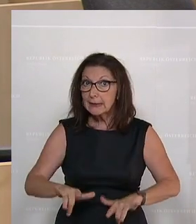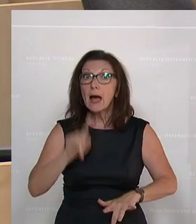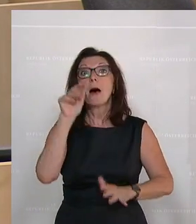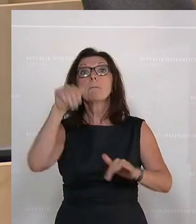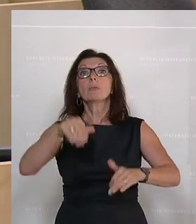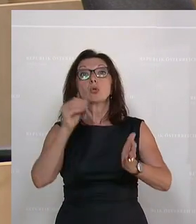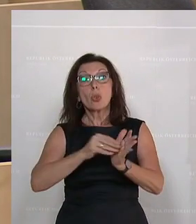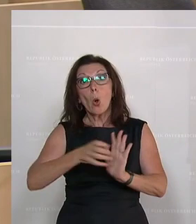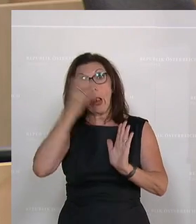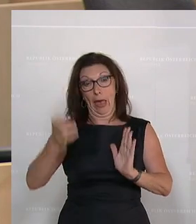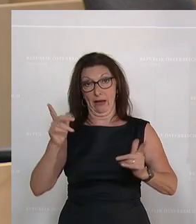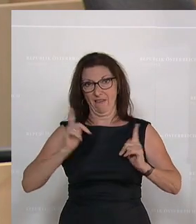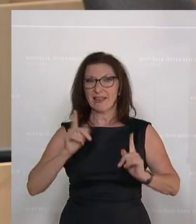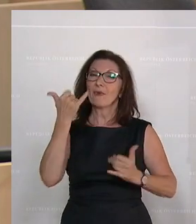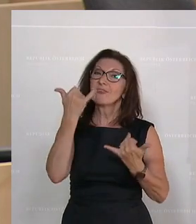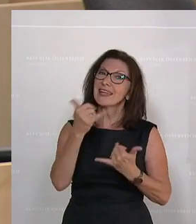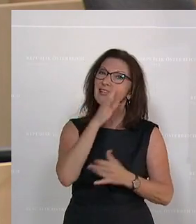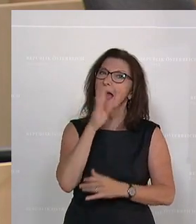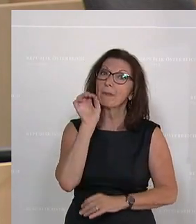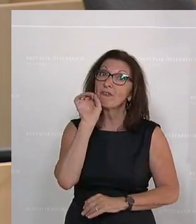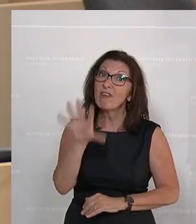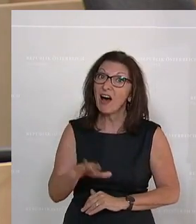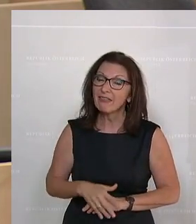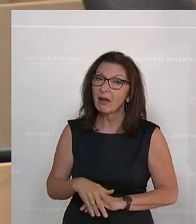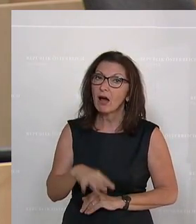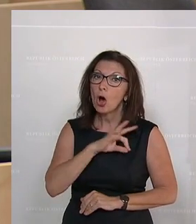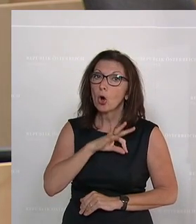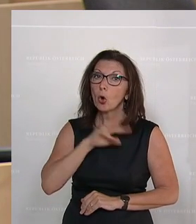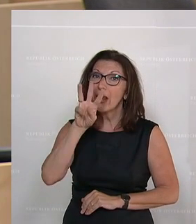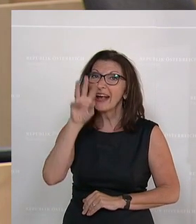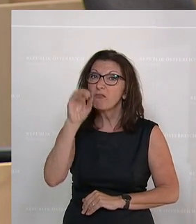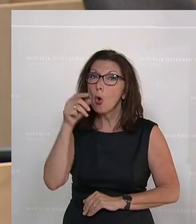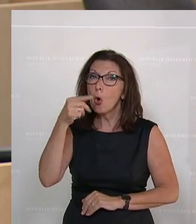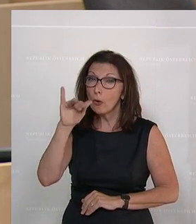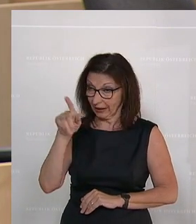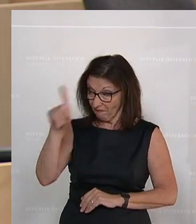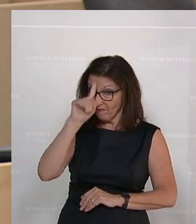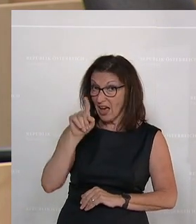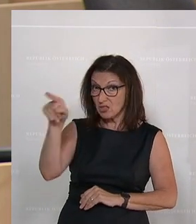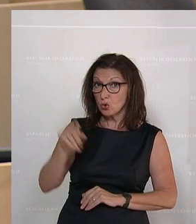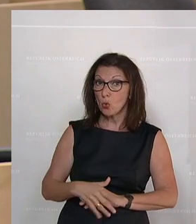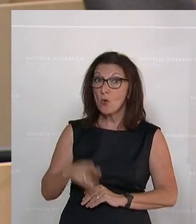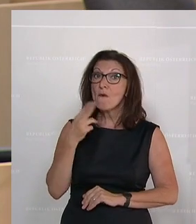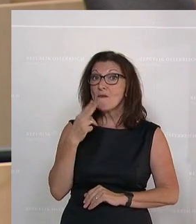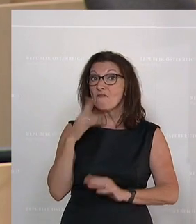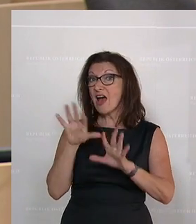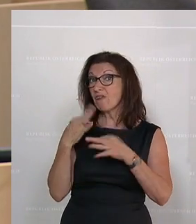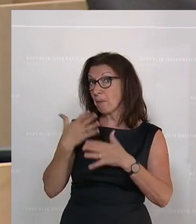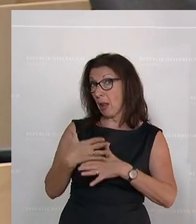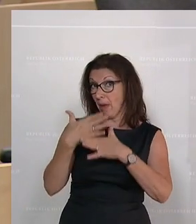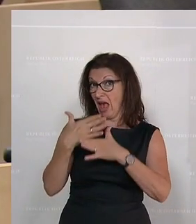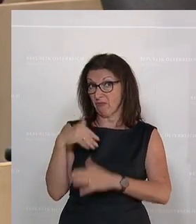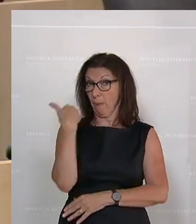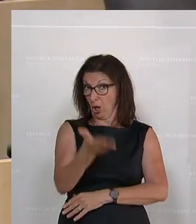länger und jetzt verrate ich dir ein geheimnis kollegen zur treffsicherheit weißt du wer die bezieher dieser familienbeihilfe